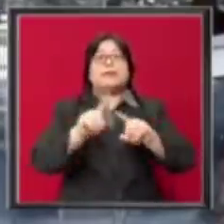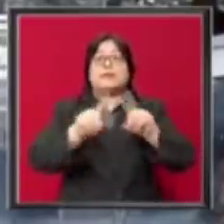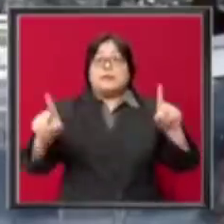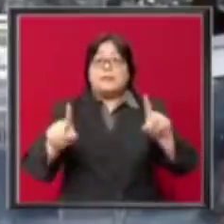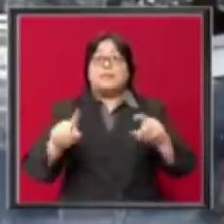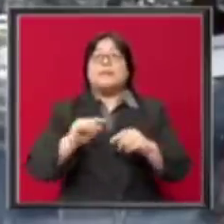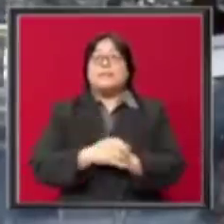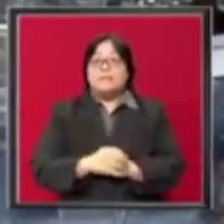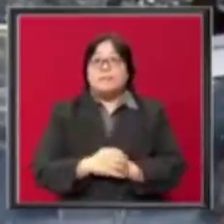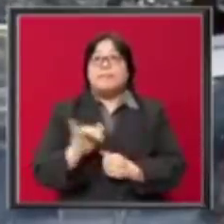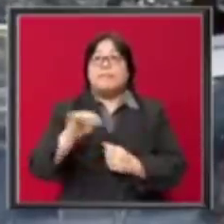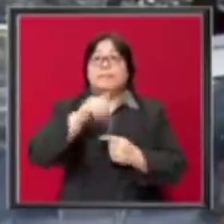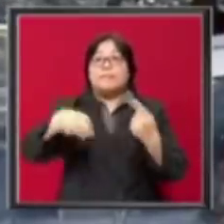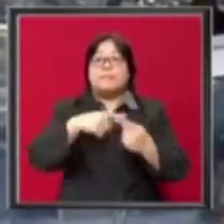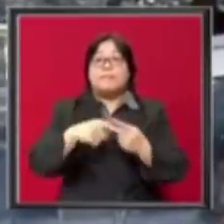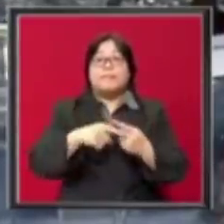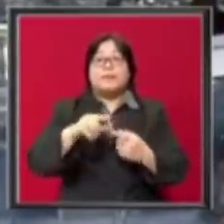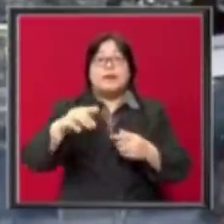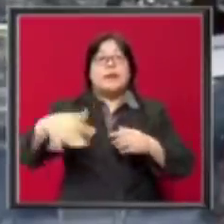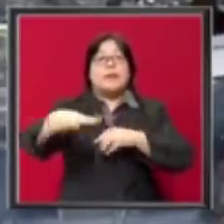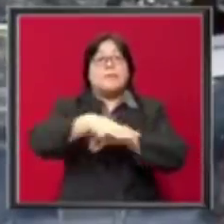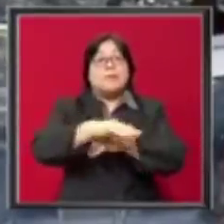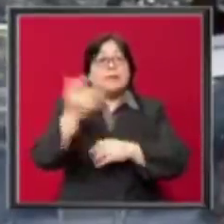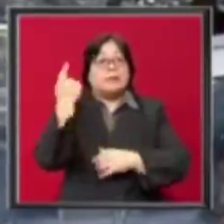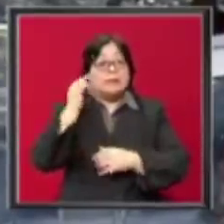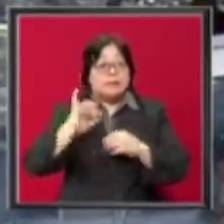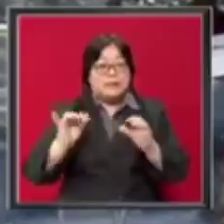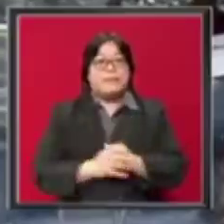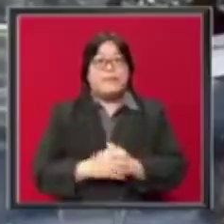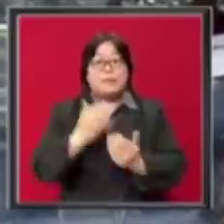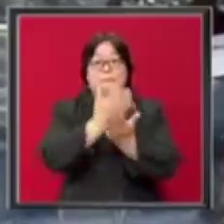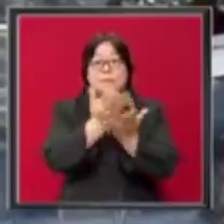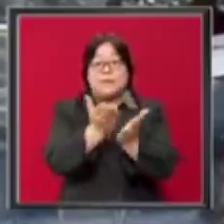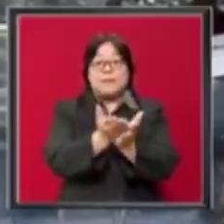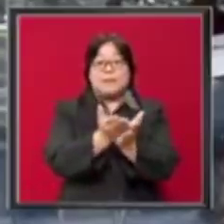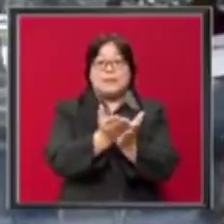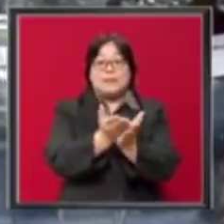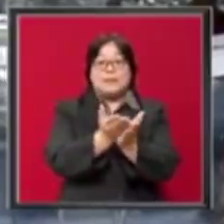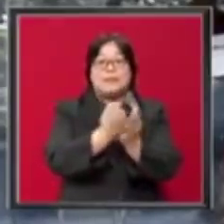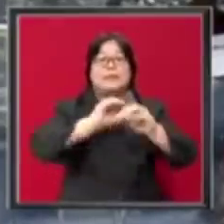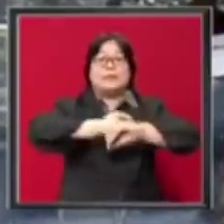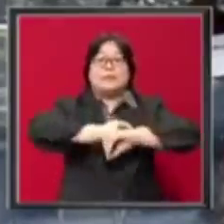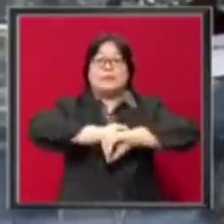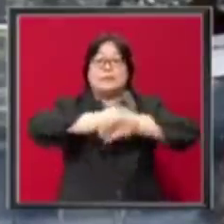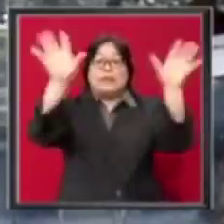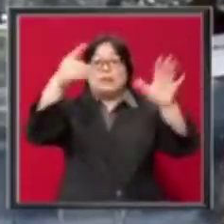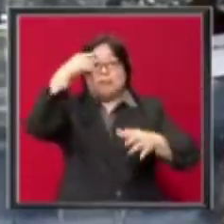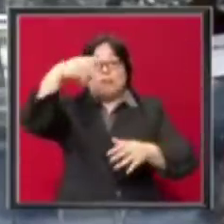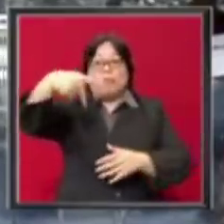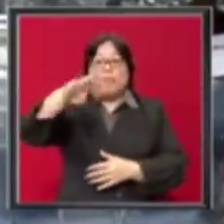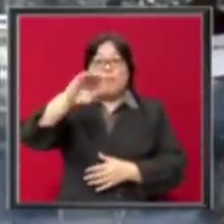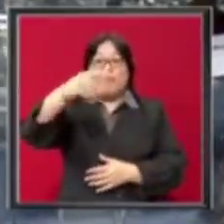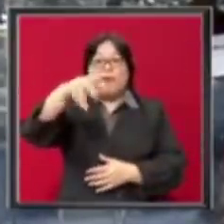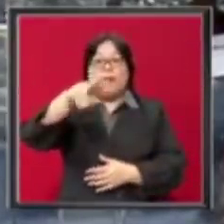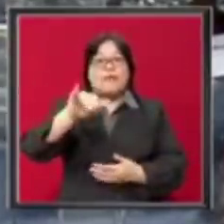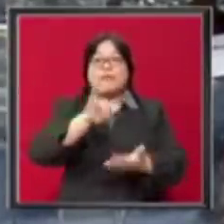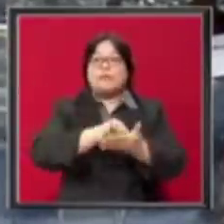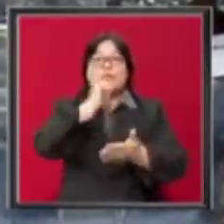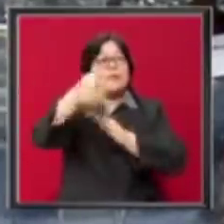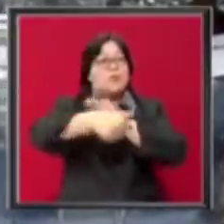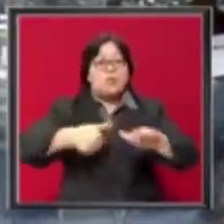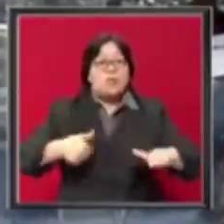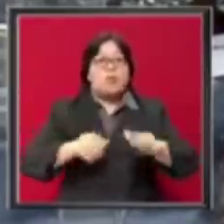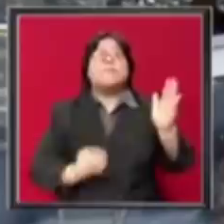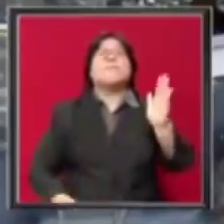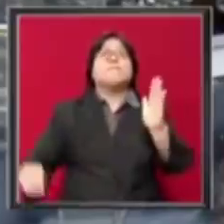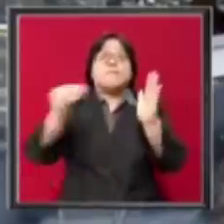Tetapi juga seperti yang disebut oleh Lembah Pantai tadi, bajet yang terang-terang untuk propaganda tu tak disorok.